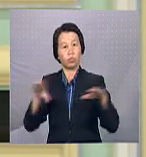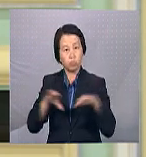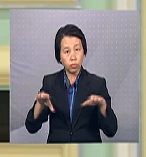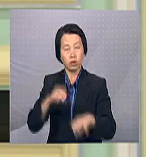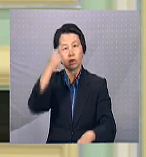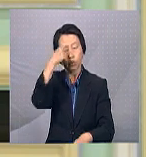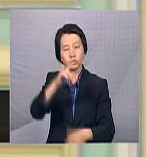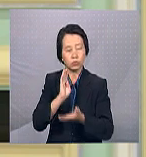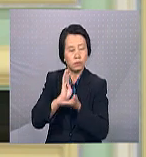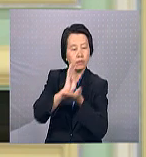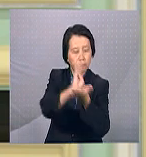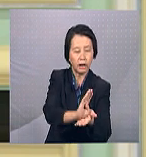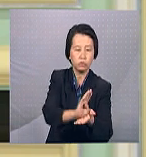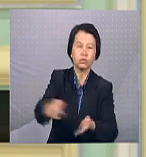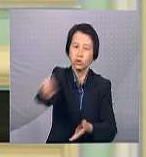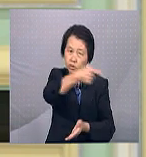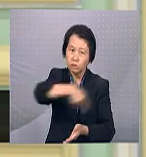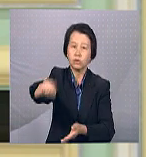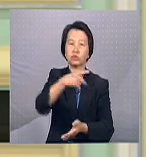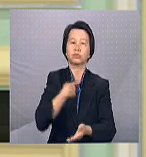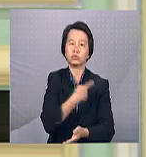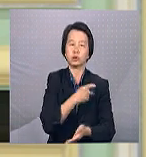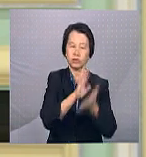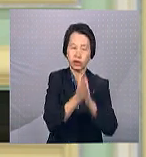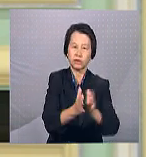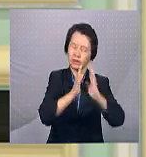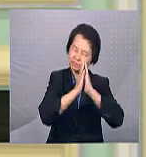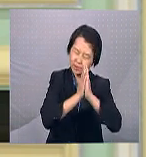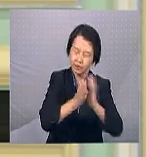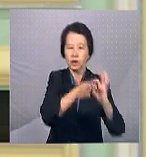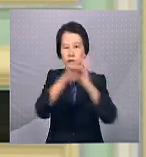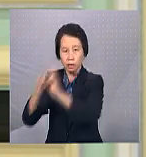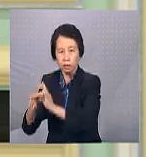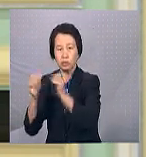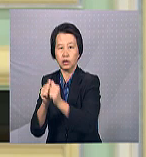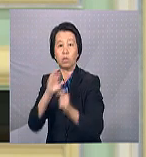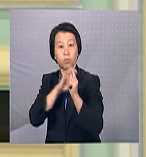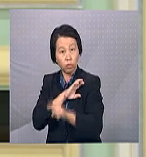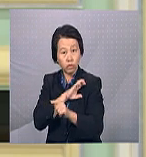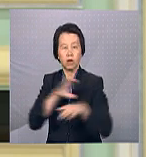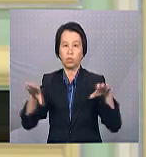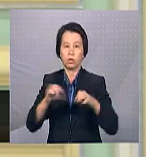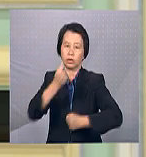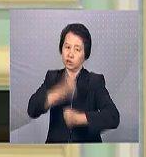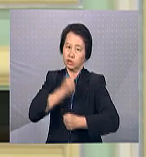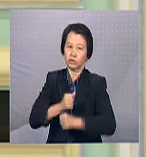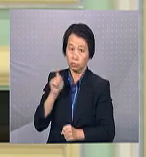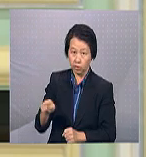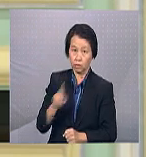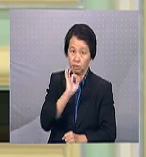adalah untuk membantu kita semua. Jadi berilah kerjasama kepada pihak polis yang menjalankan tugas mereka.